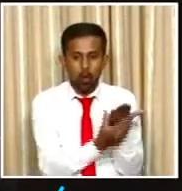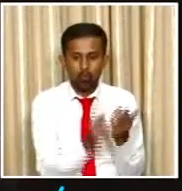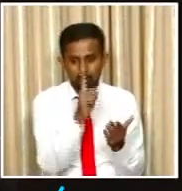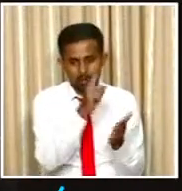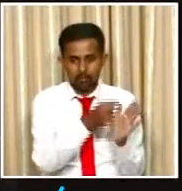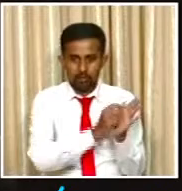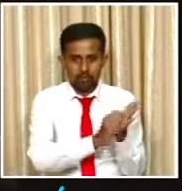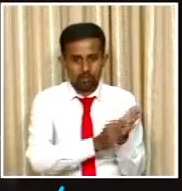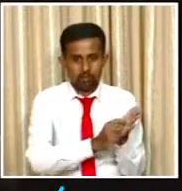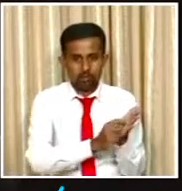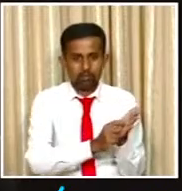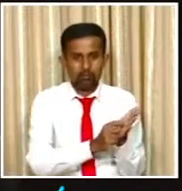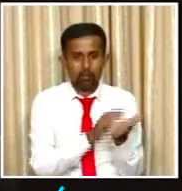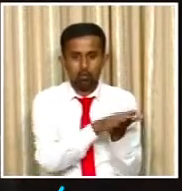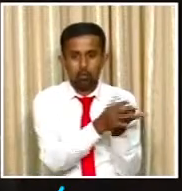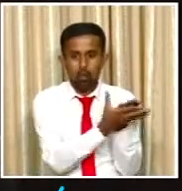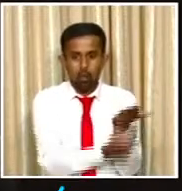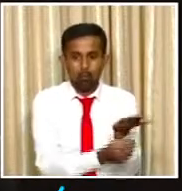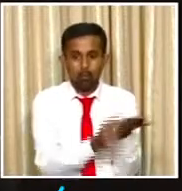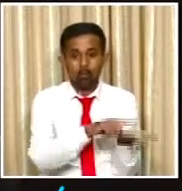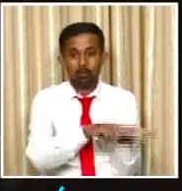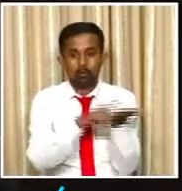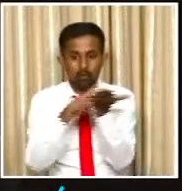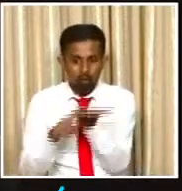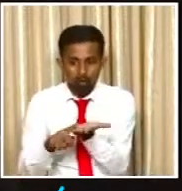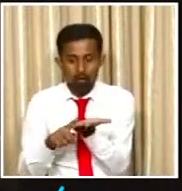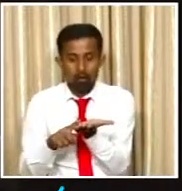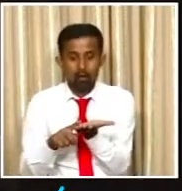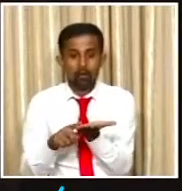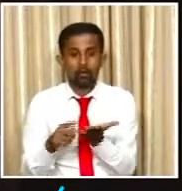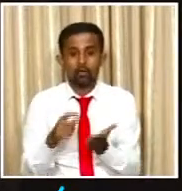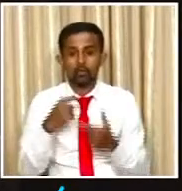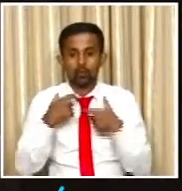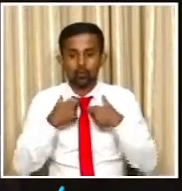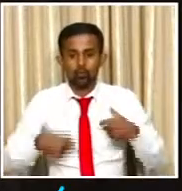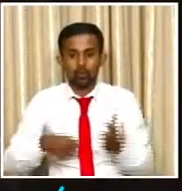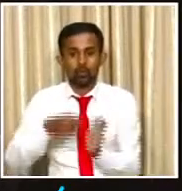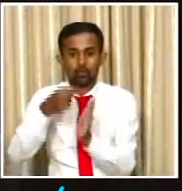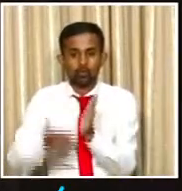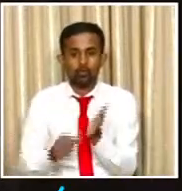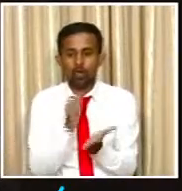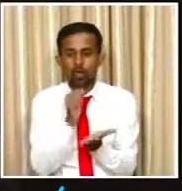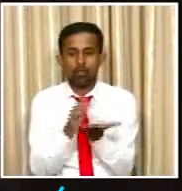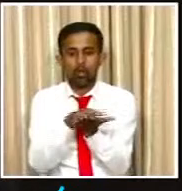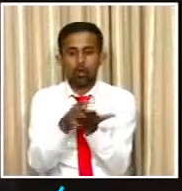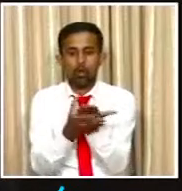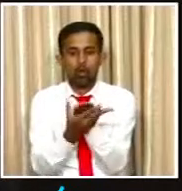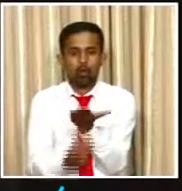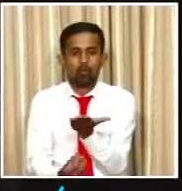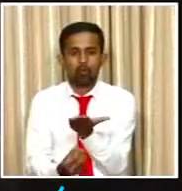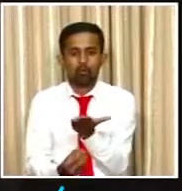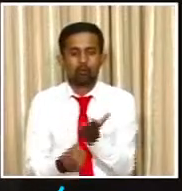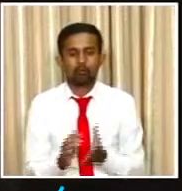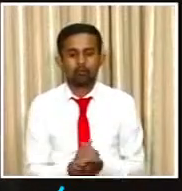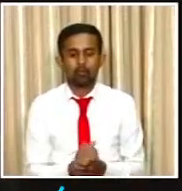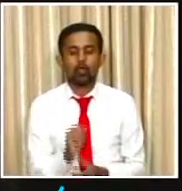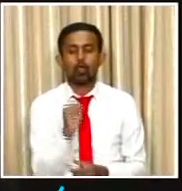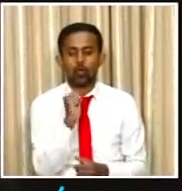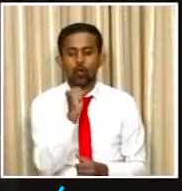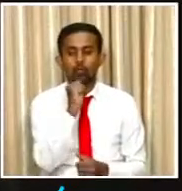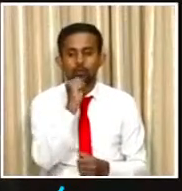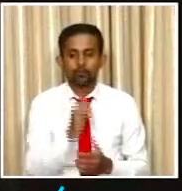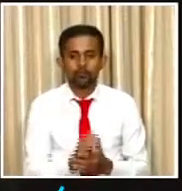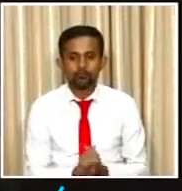තියපු එකක ෆොටෝ කොපි එකක් අරගෙන නැවතත් ලෝයර් කෙනෙක් අස්සම් කරනවා ඒක ට්‍රූ කොපි කියලා කොහොමද මේක